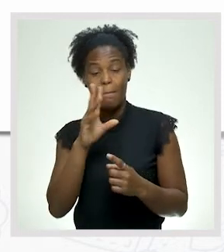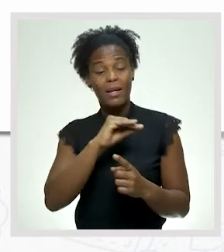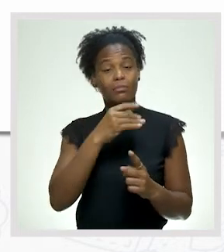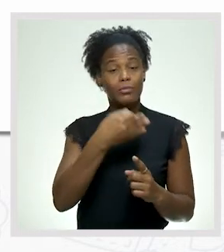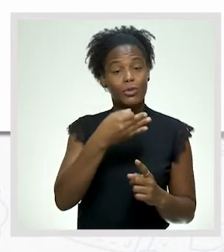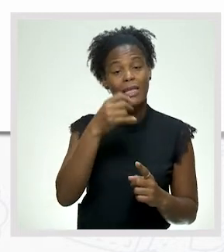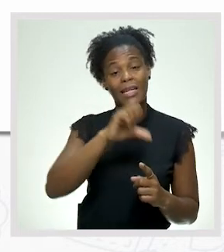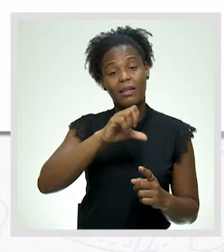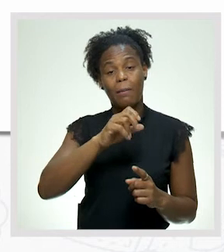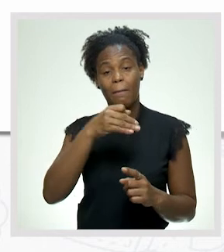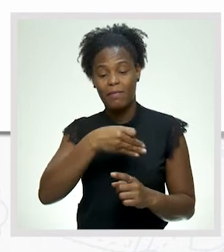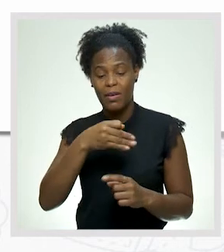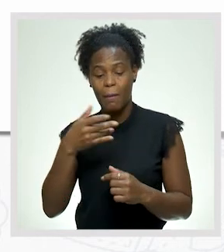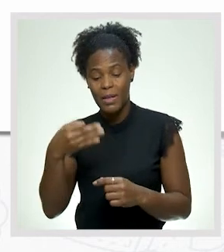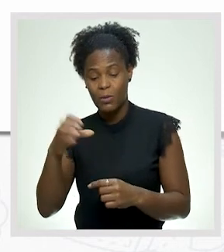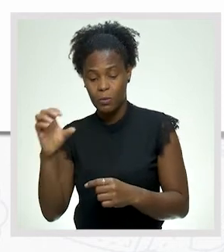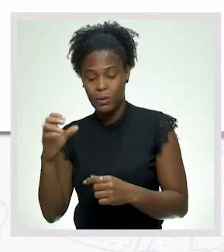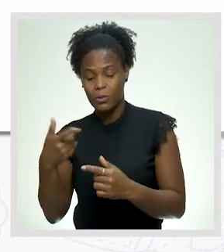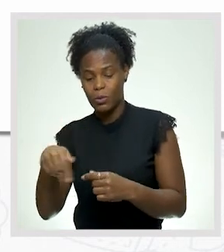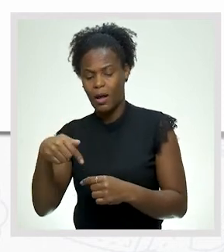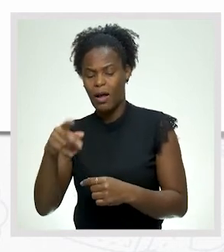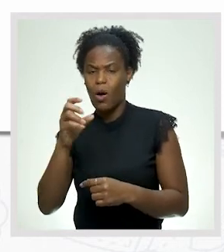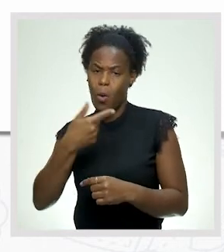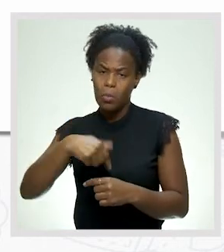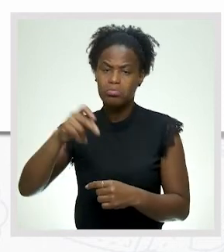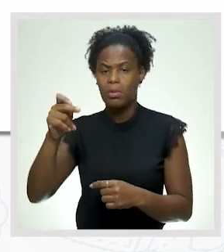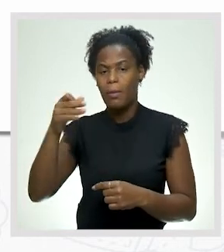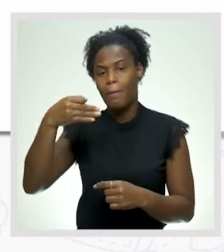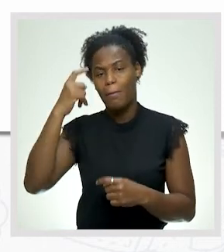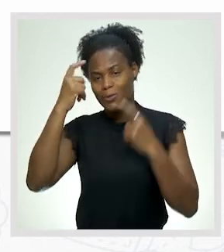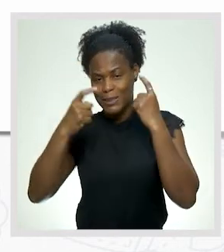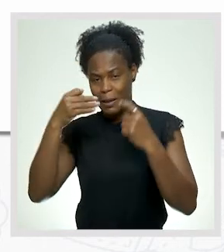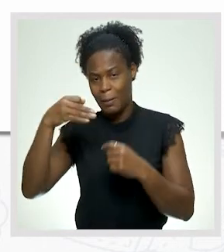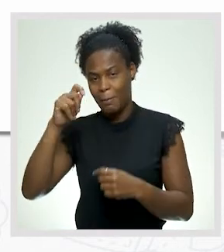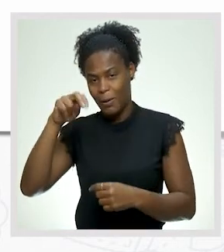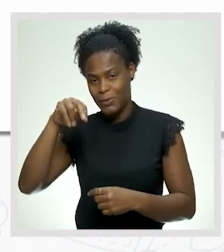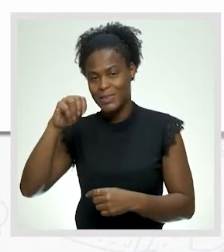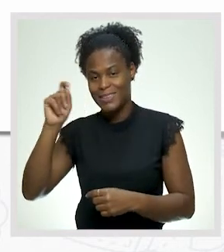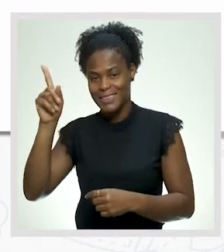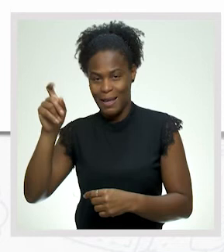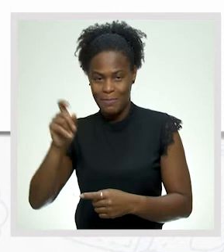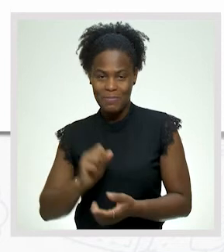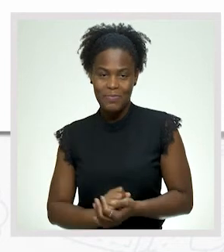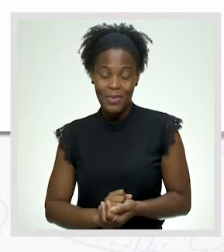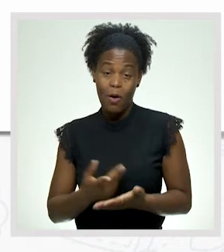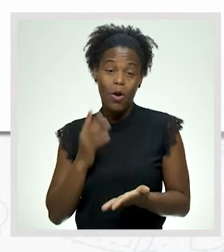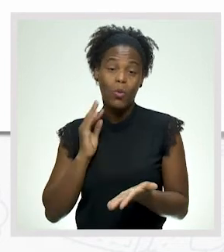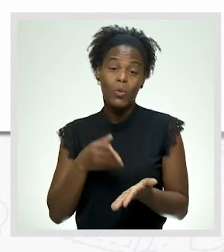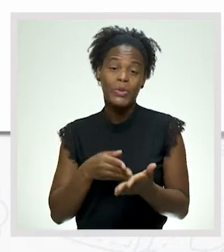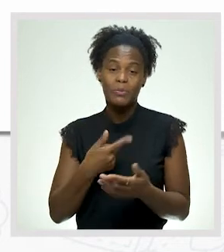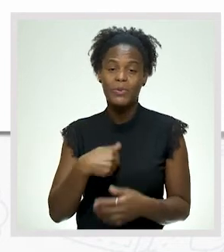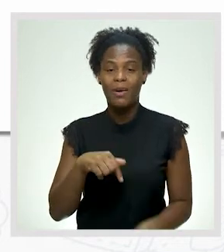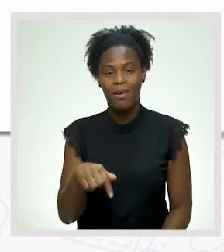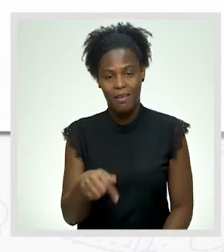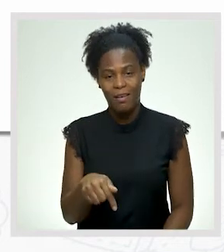au passé composé, on a pensé. Ça va? Et en dernier,